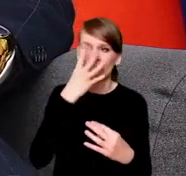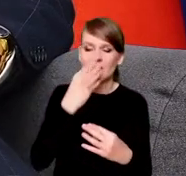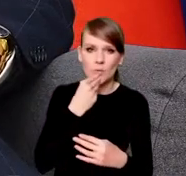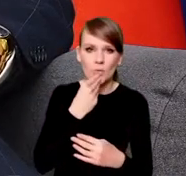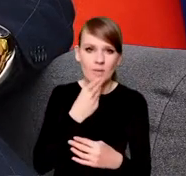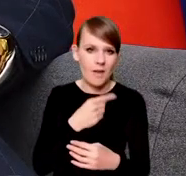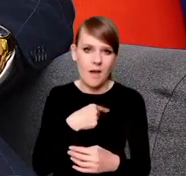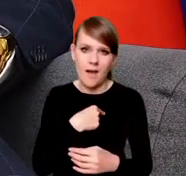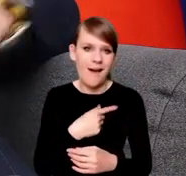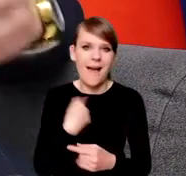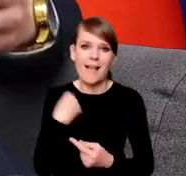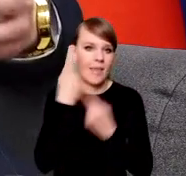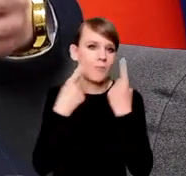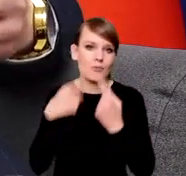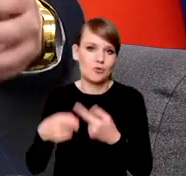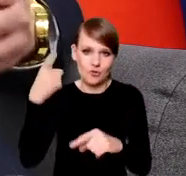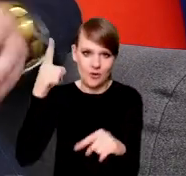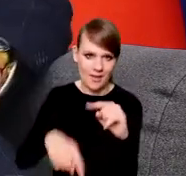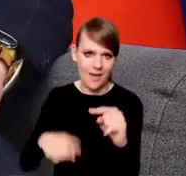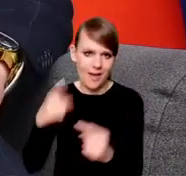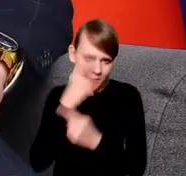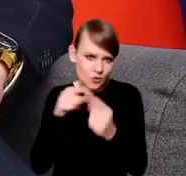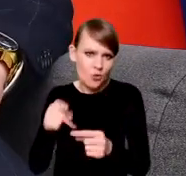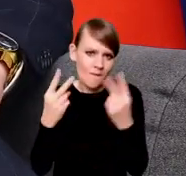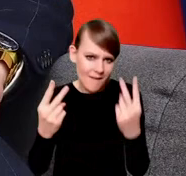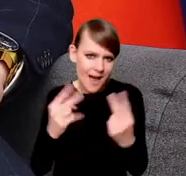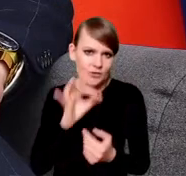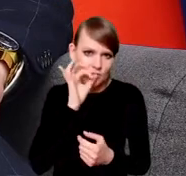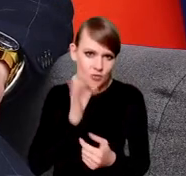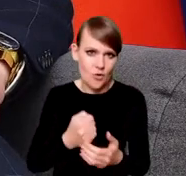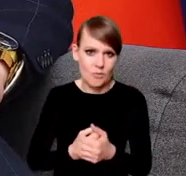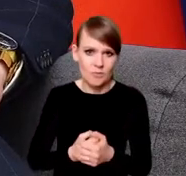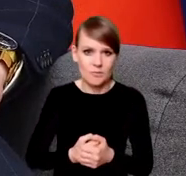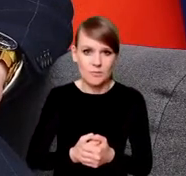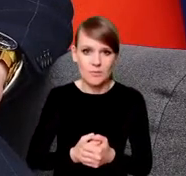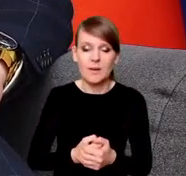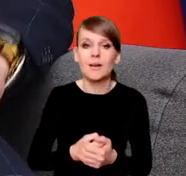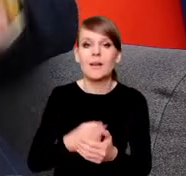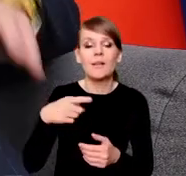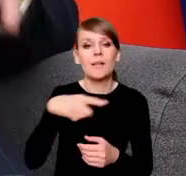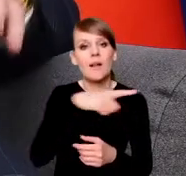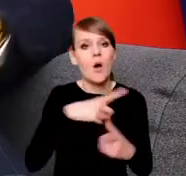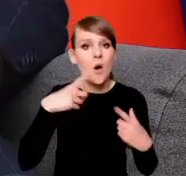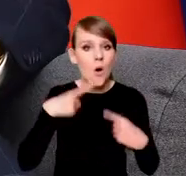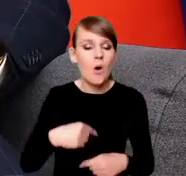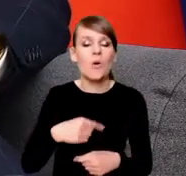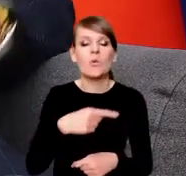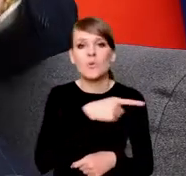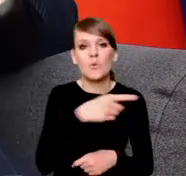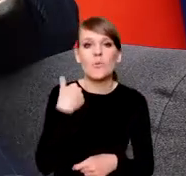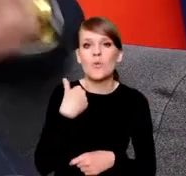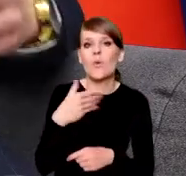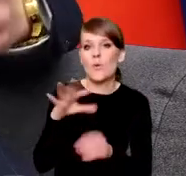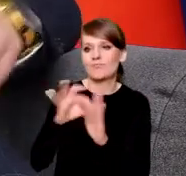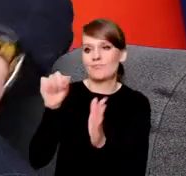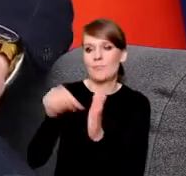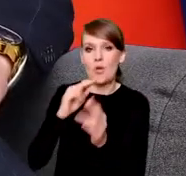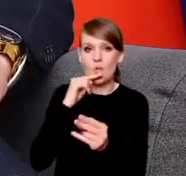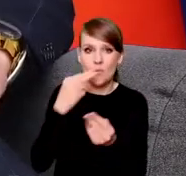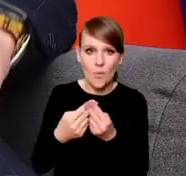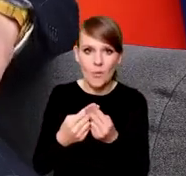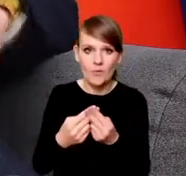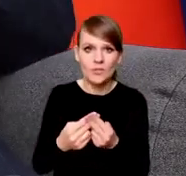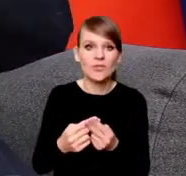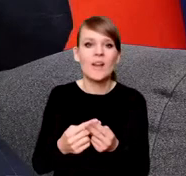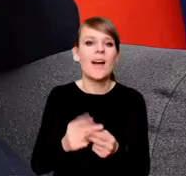z respondentów, którzy wskazywali te korzyści wizerunkowe, spłaszczamy w pewien sposób ich perspektywę,